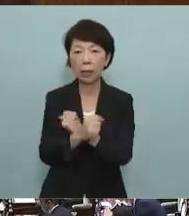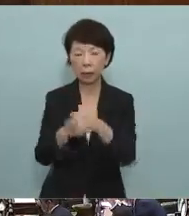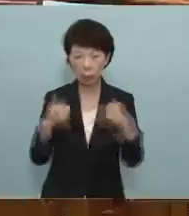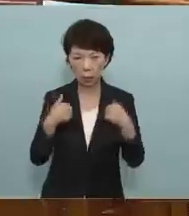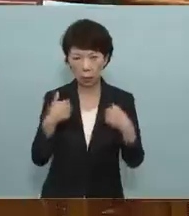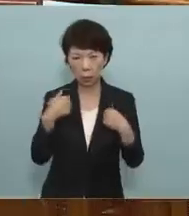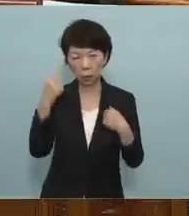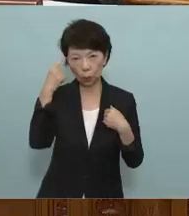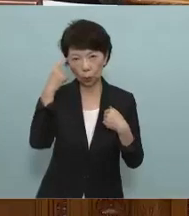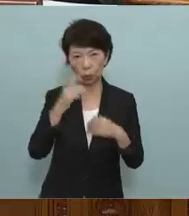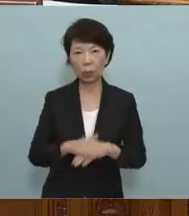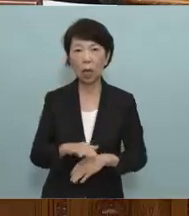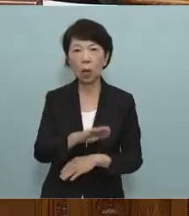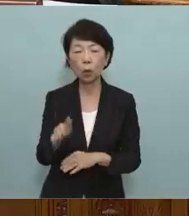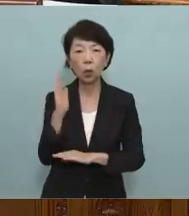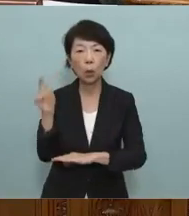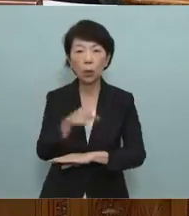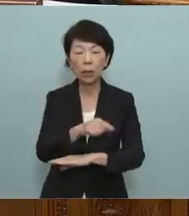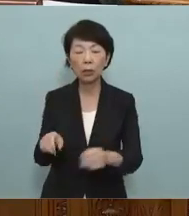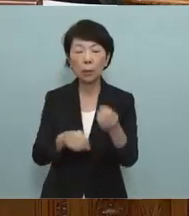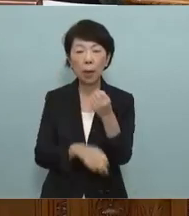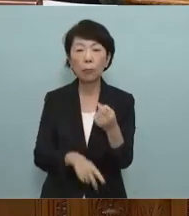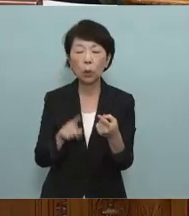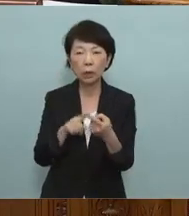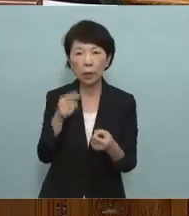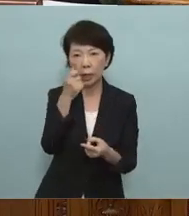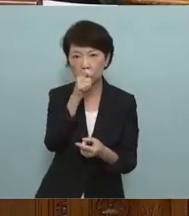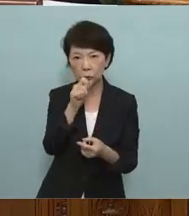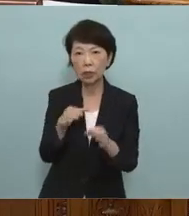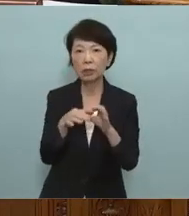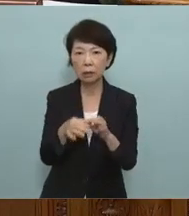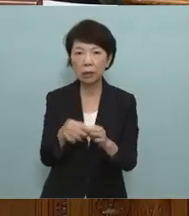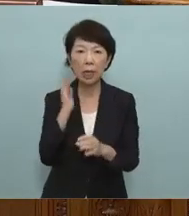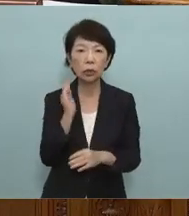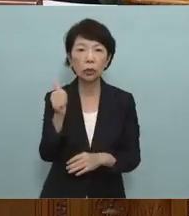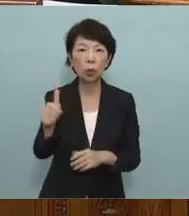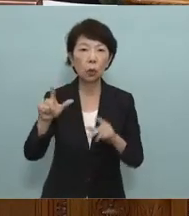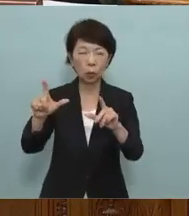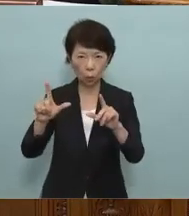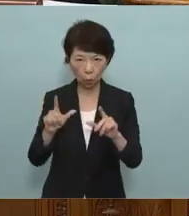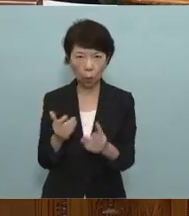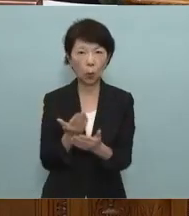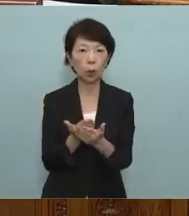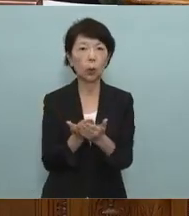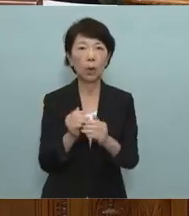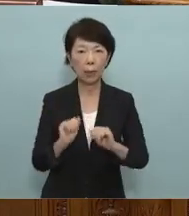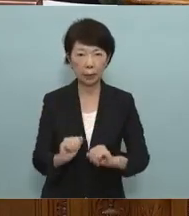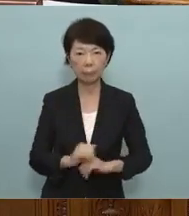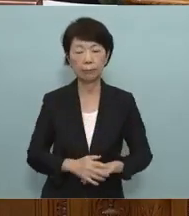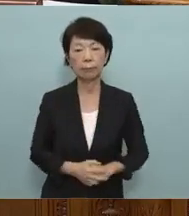ます。子ども政策の抜本的な充実について、総理の答弁を求めます。